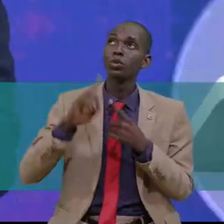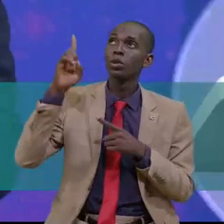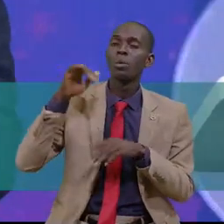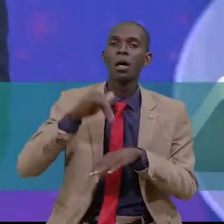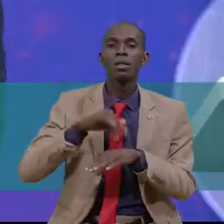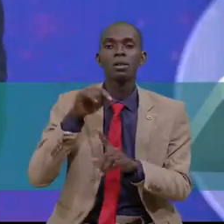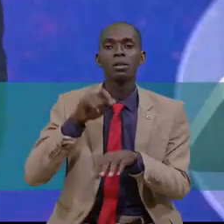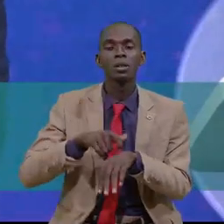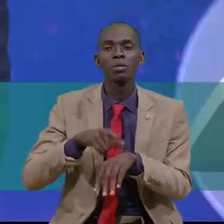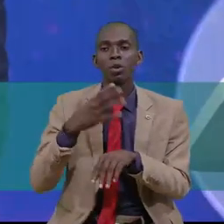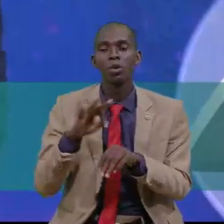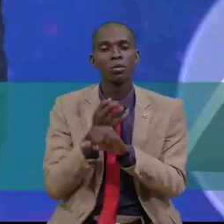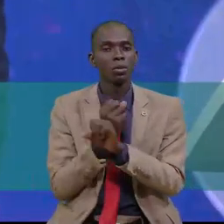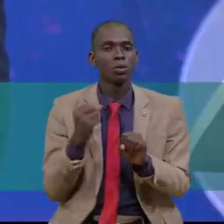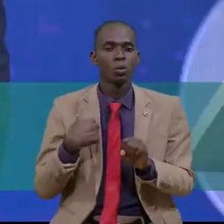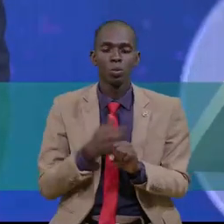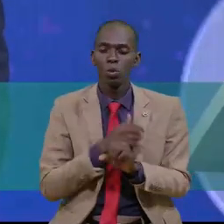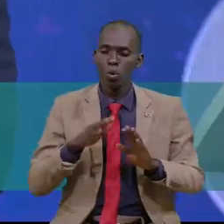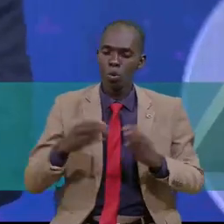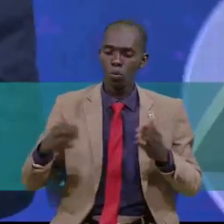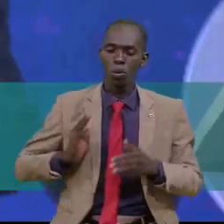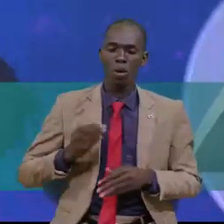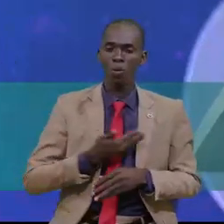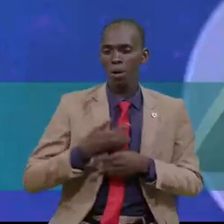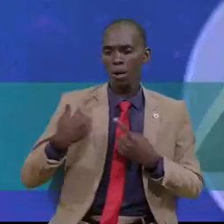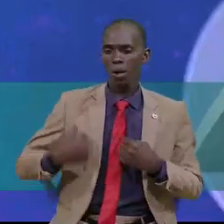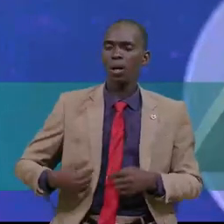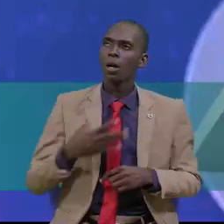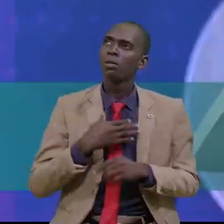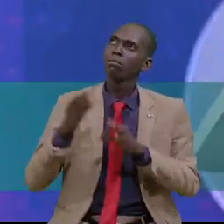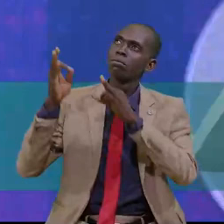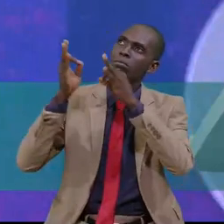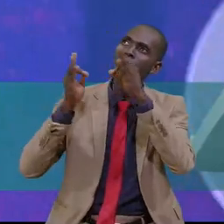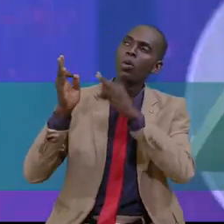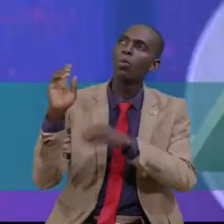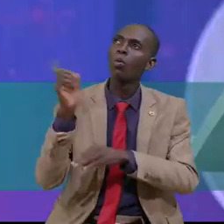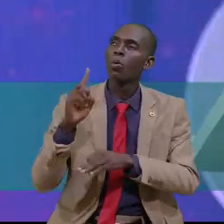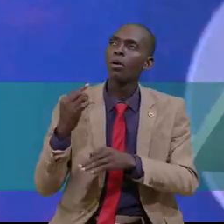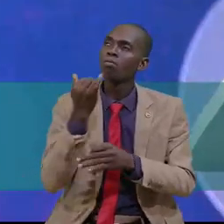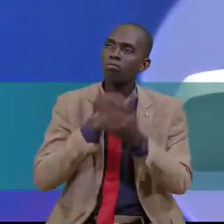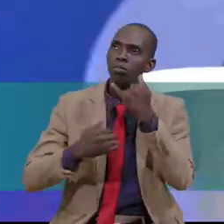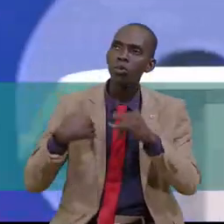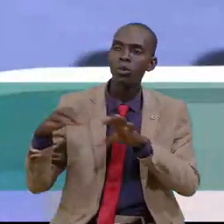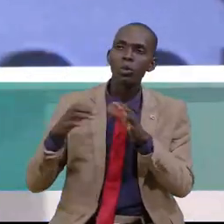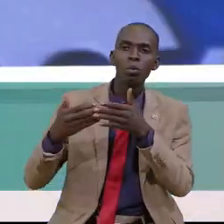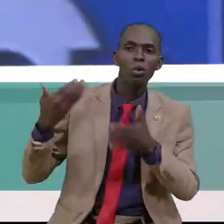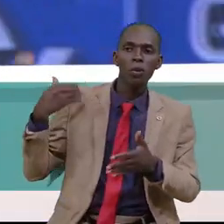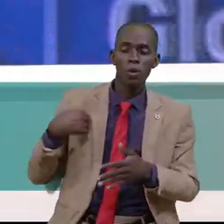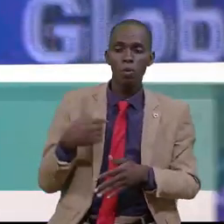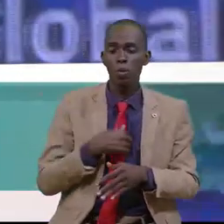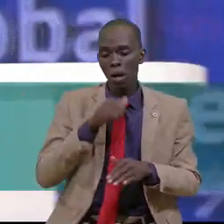salut. Nous ouvrons nos cœurs et nous le disons. Oh, là où nous étions, ce que nous avons fait, nous ne cachons rien.